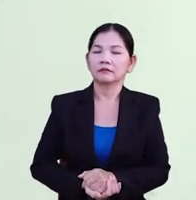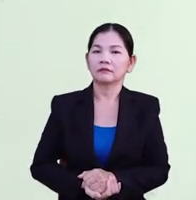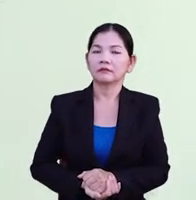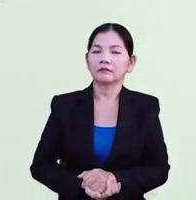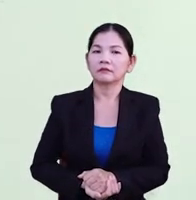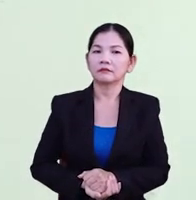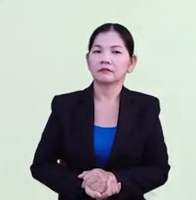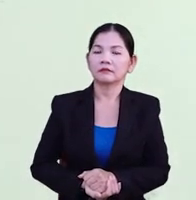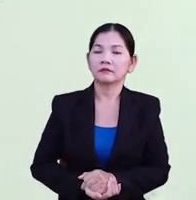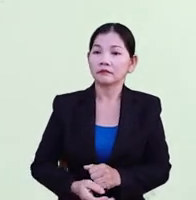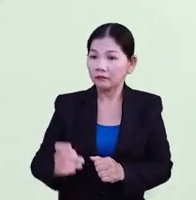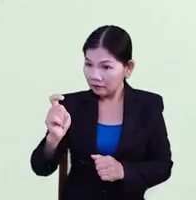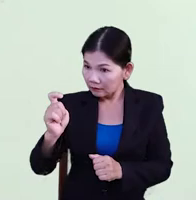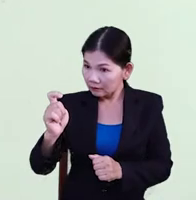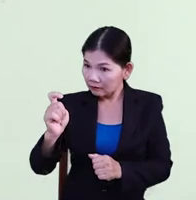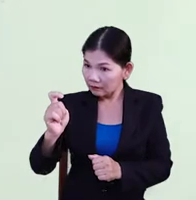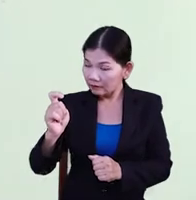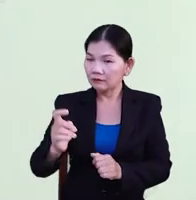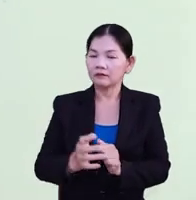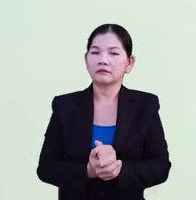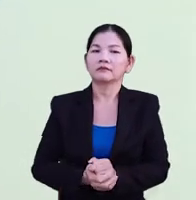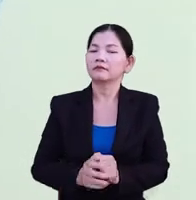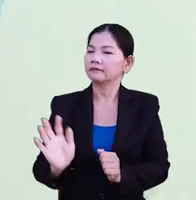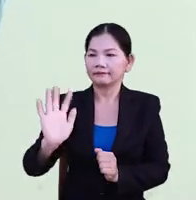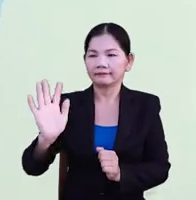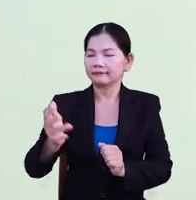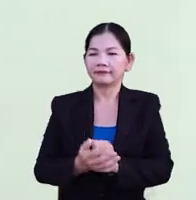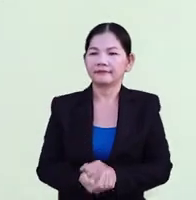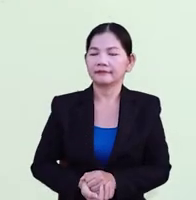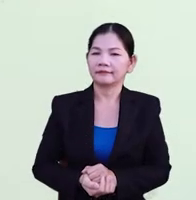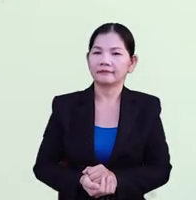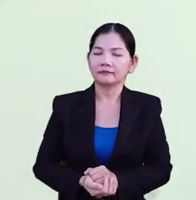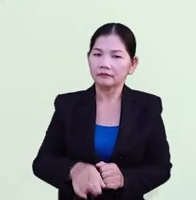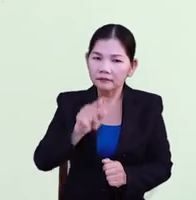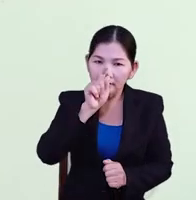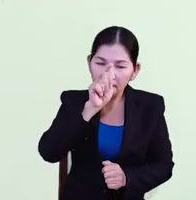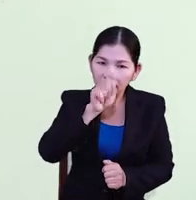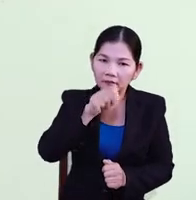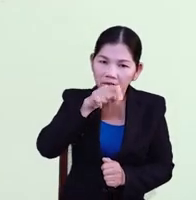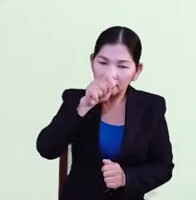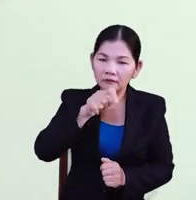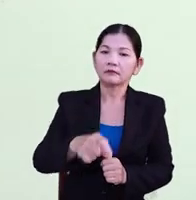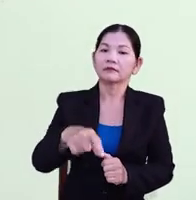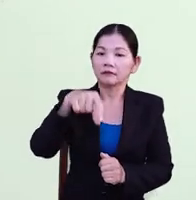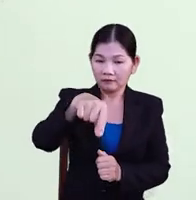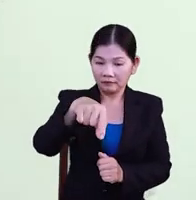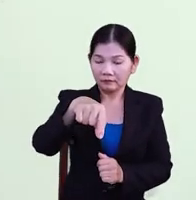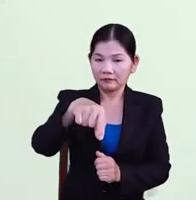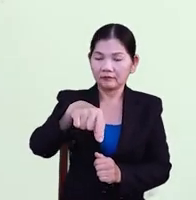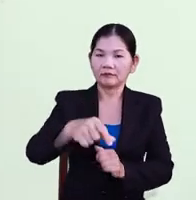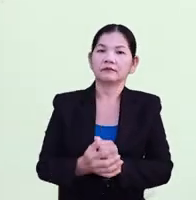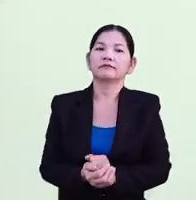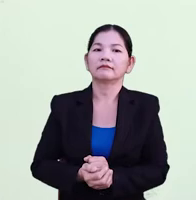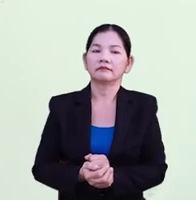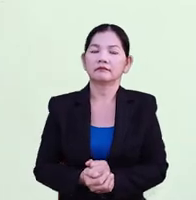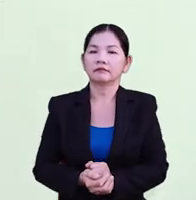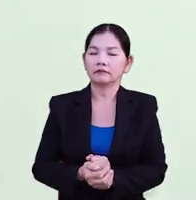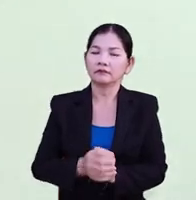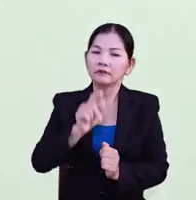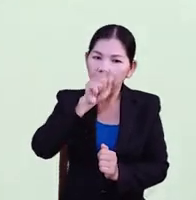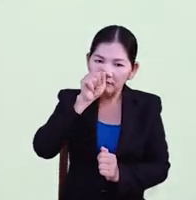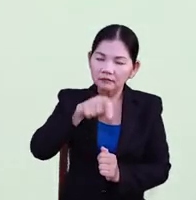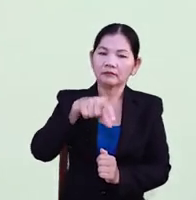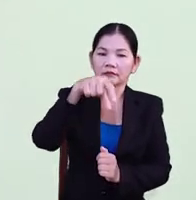មួនខអើកូនចាអត់ទេណោះចាអត់ទេចុះមួនកអើចាគឺ